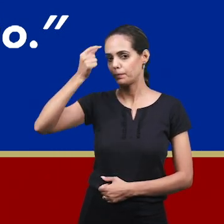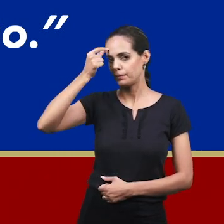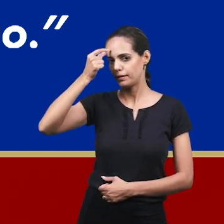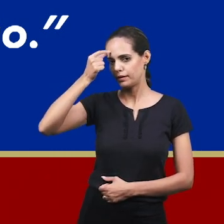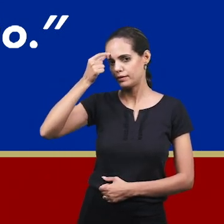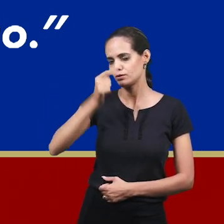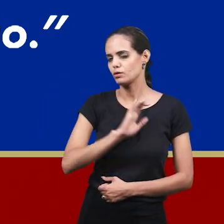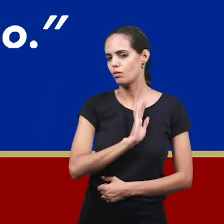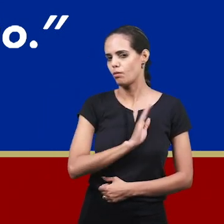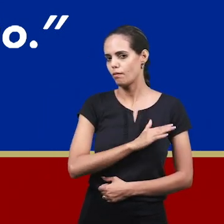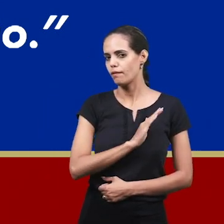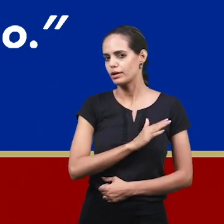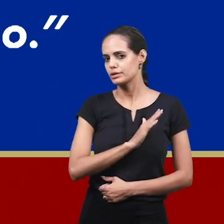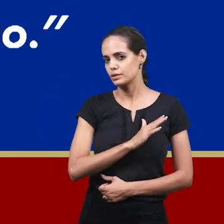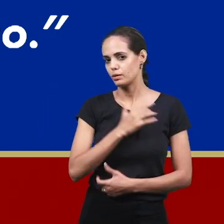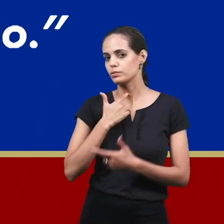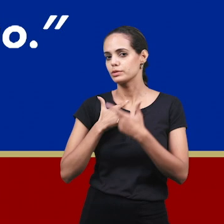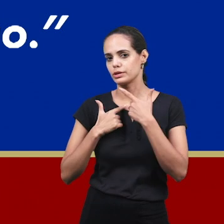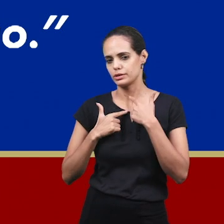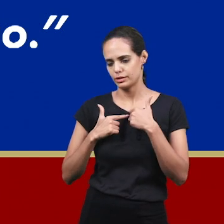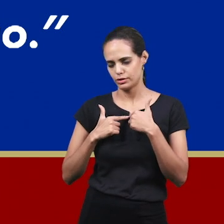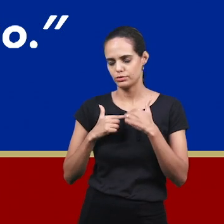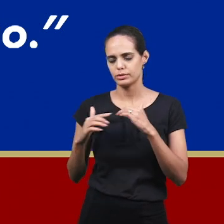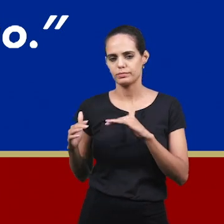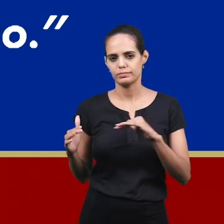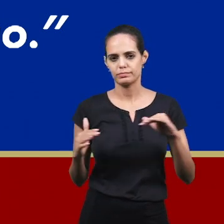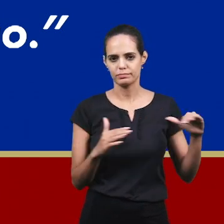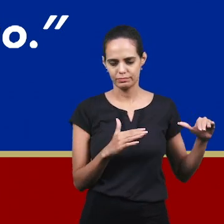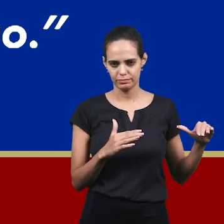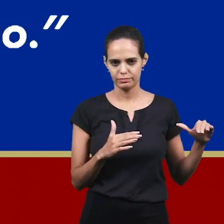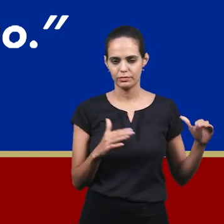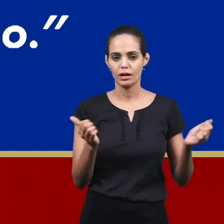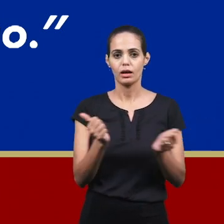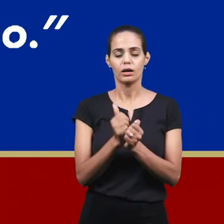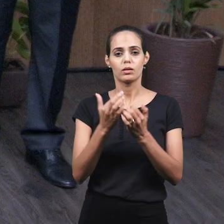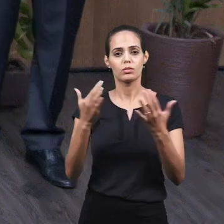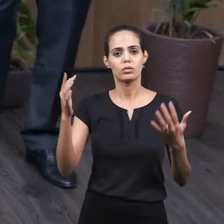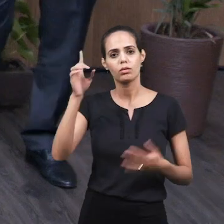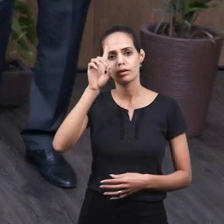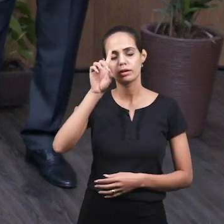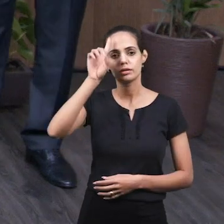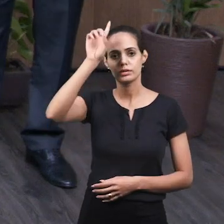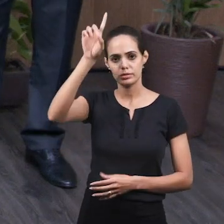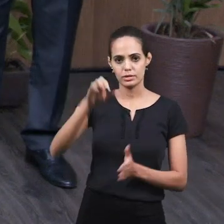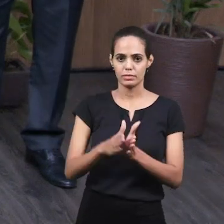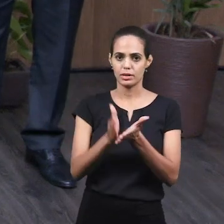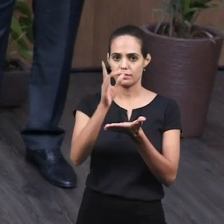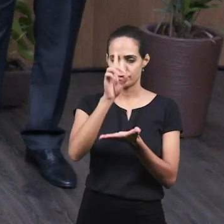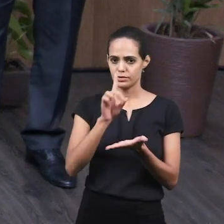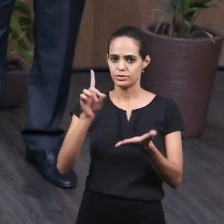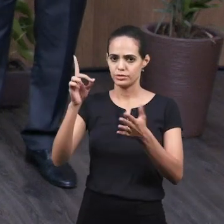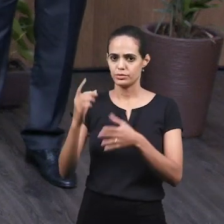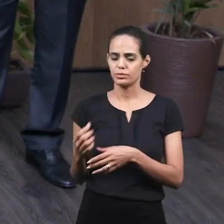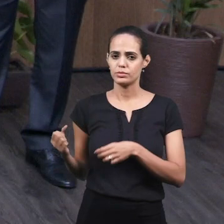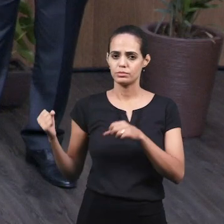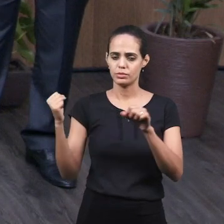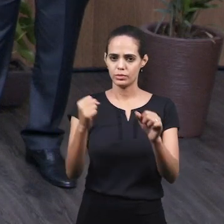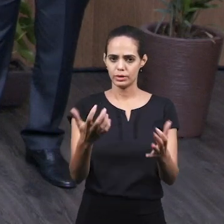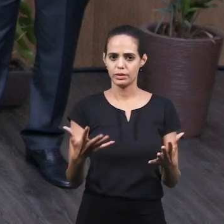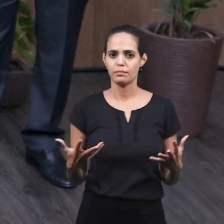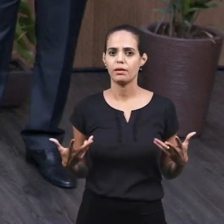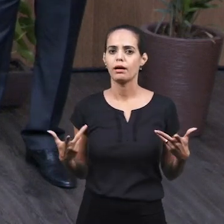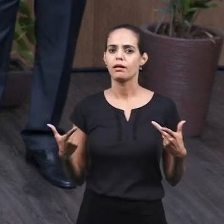quelle profondeur! Gloire à Dieu pour ce pouvoir, pour cette parole puissante. Dans les rencontres avec le Seigneur Jésus,